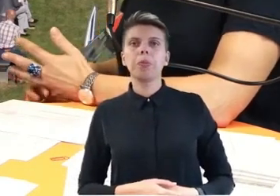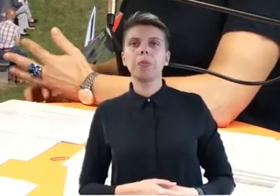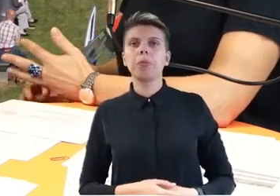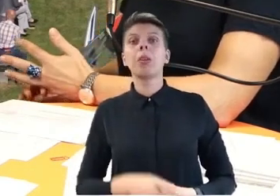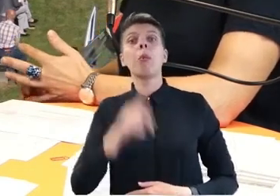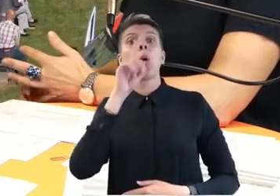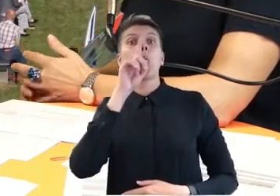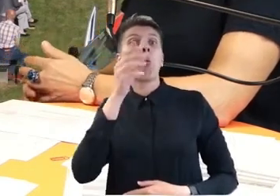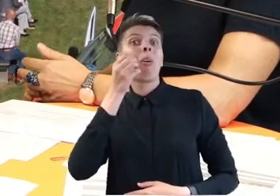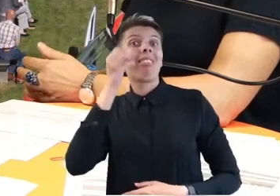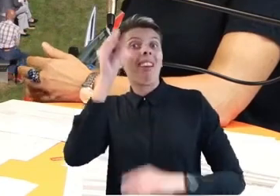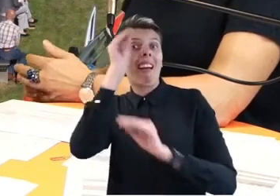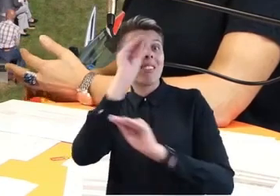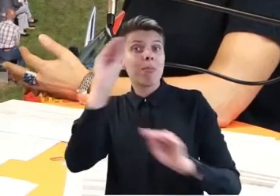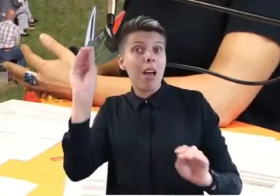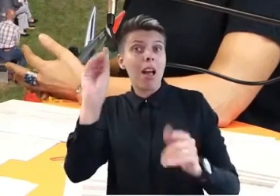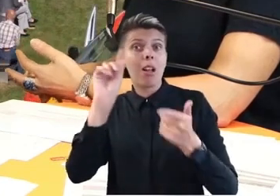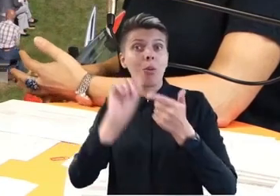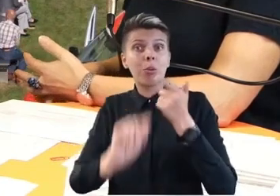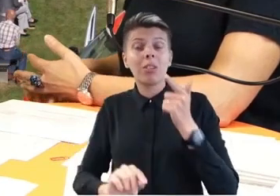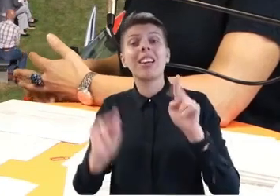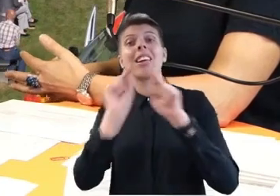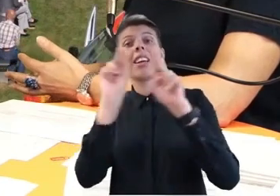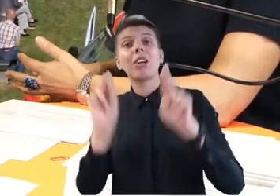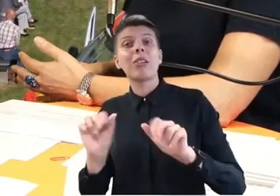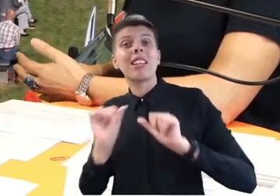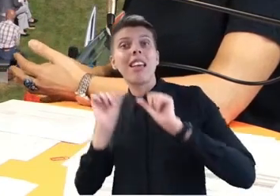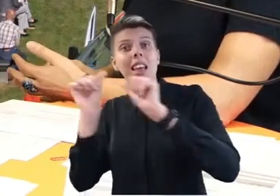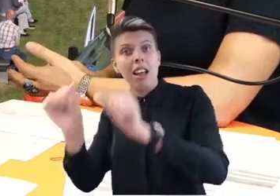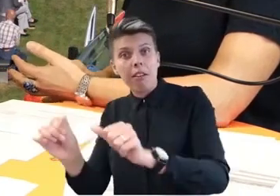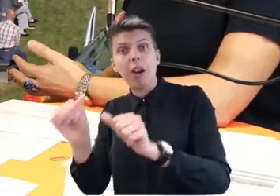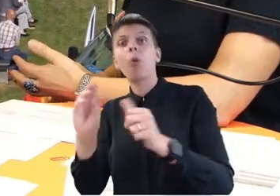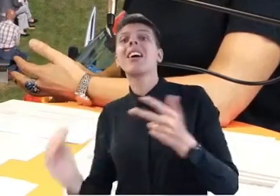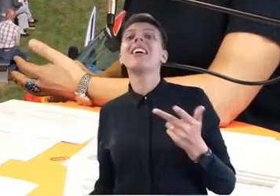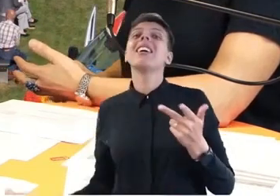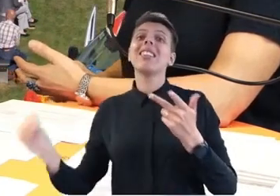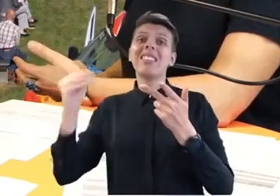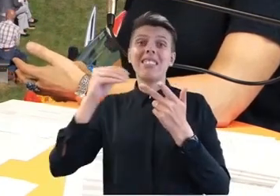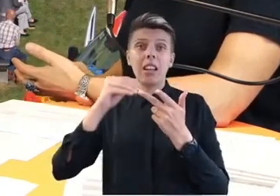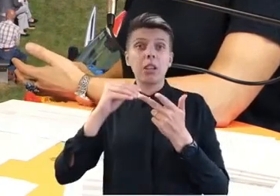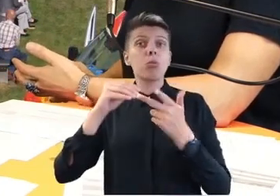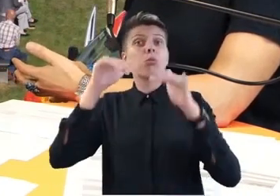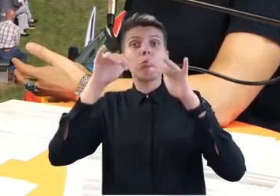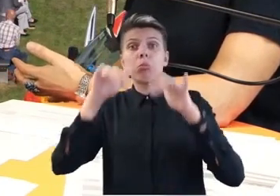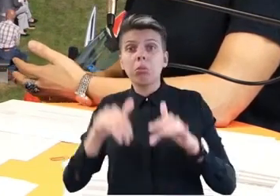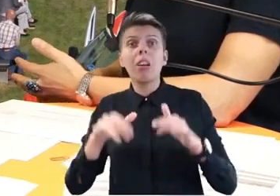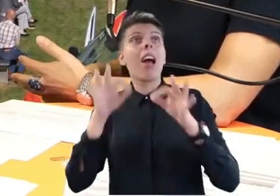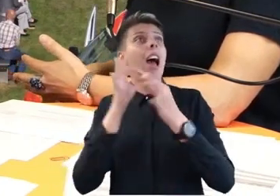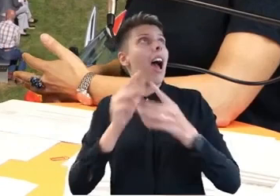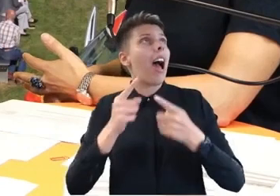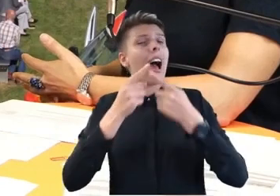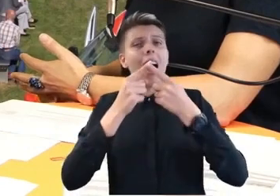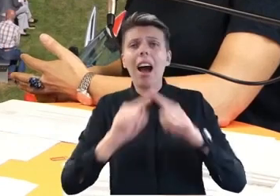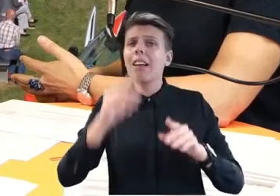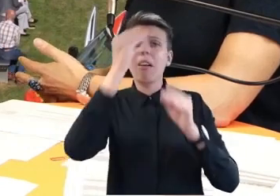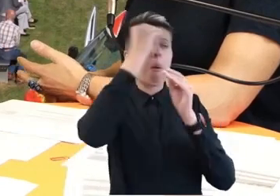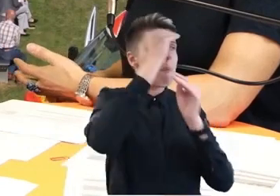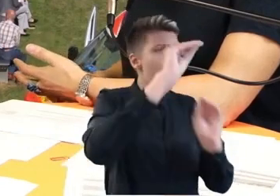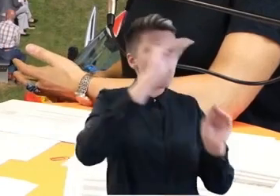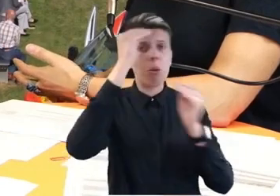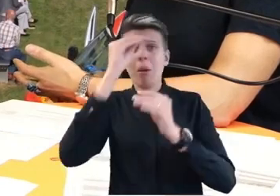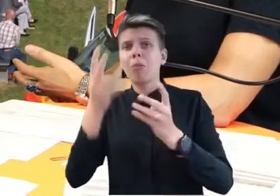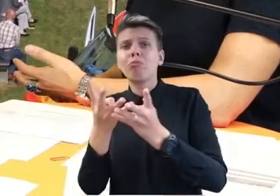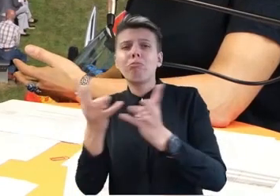wir haben nicht nur internationale hilfeleistung versuchen sondern auch eine vielzahl von anderen meldungen die uns insbesondere